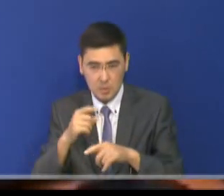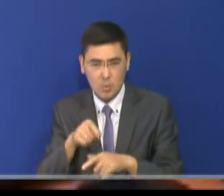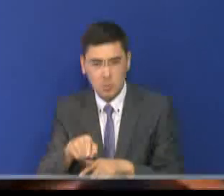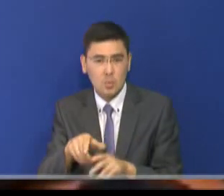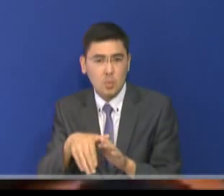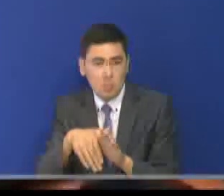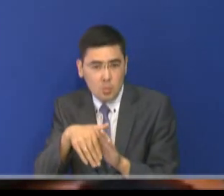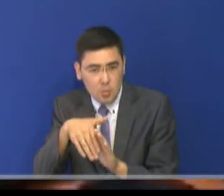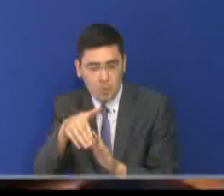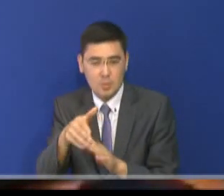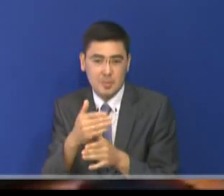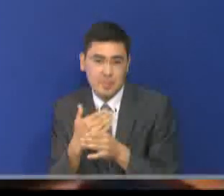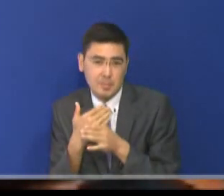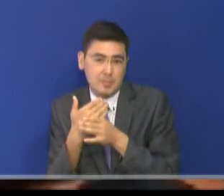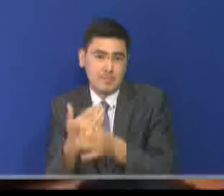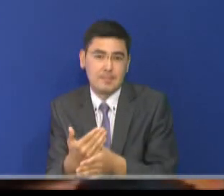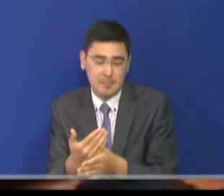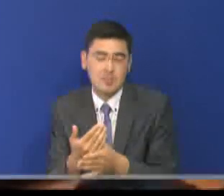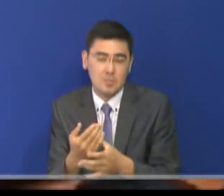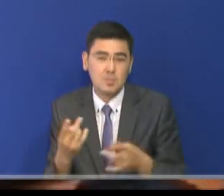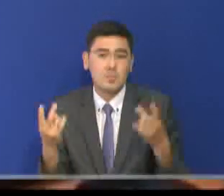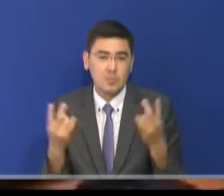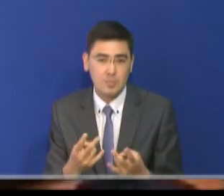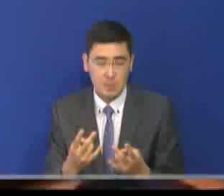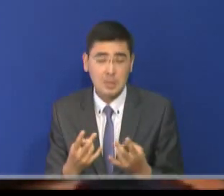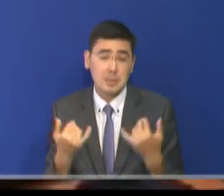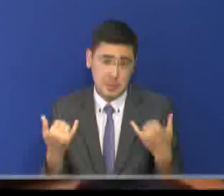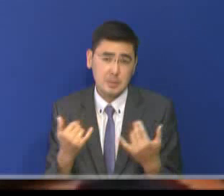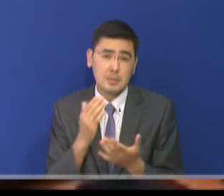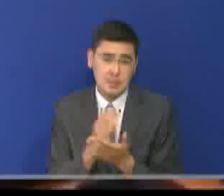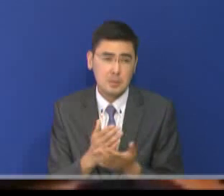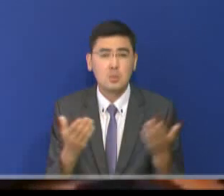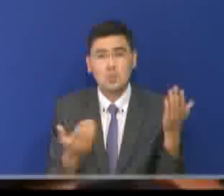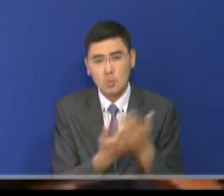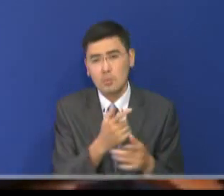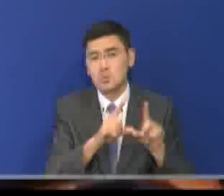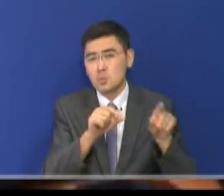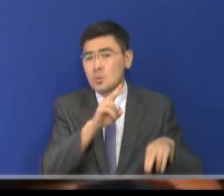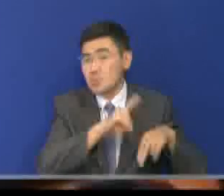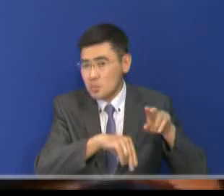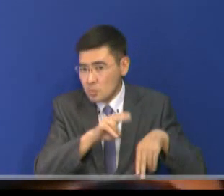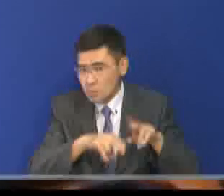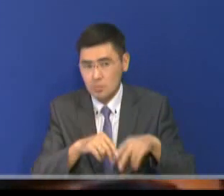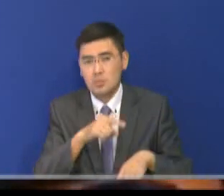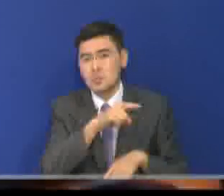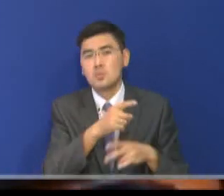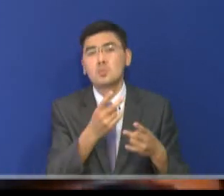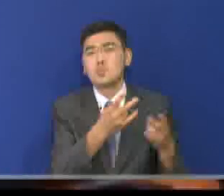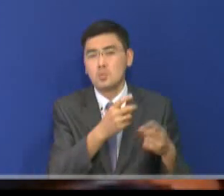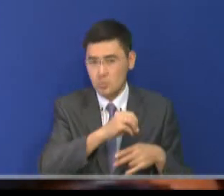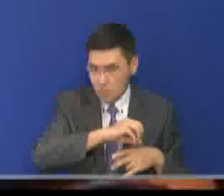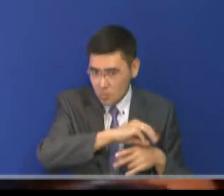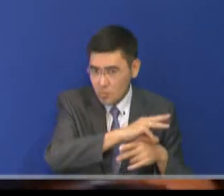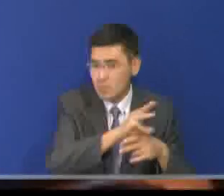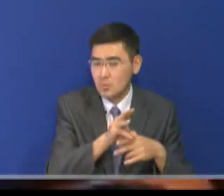свой неоценимый вклад в развитие нашего государства. Для этого в стране запланировано строительство новых школ, укрепление их материально-технической базы.